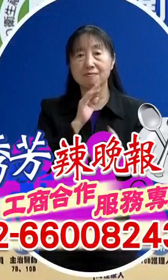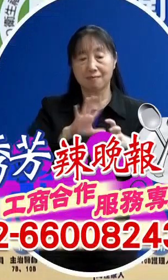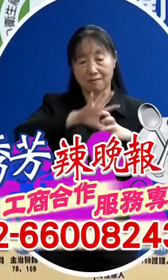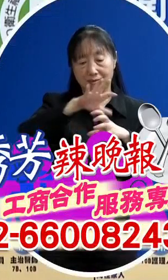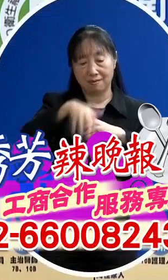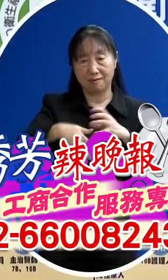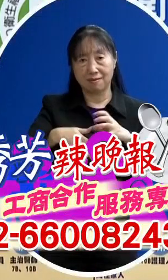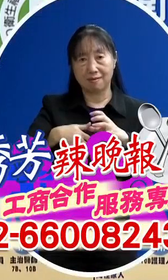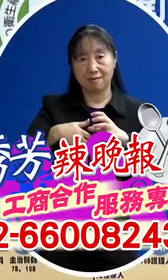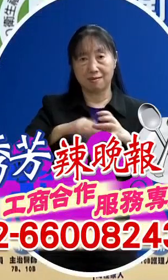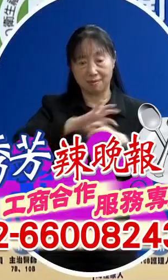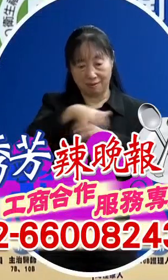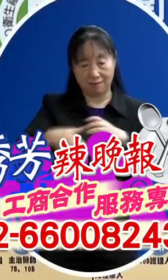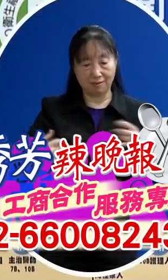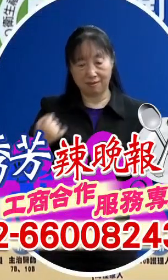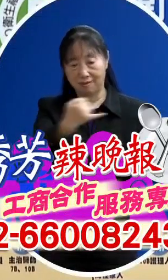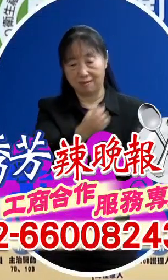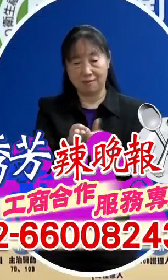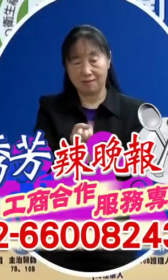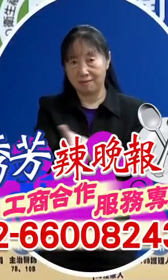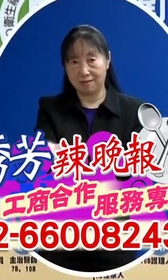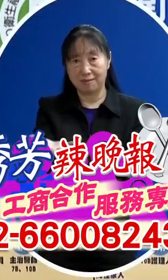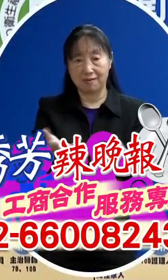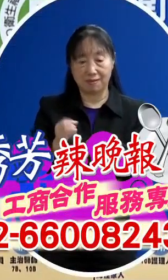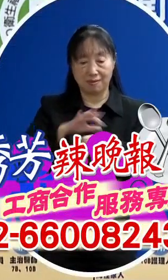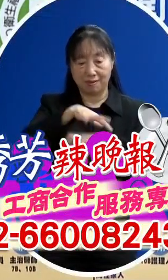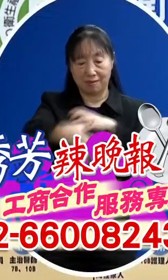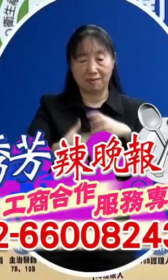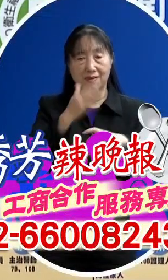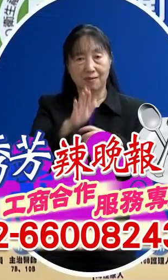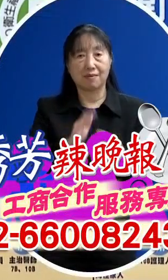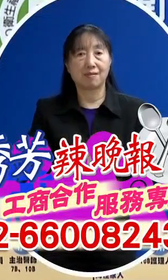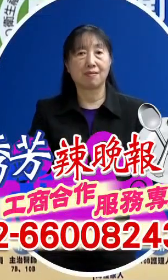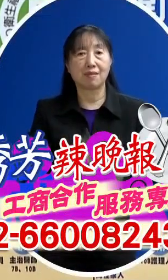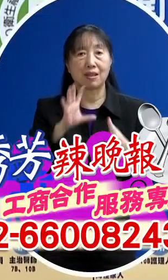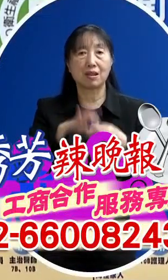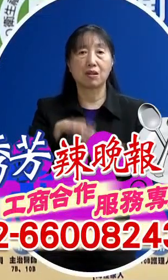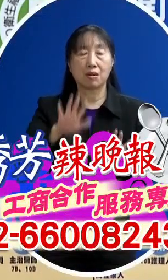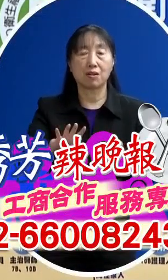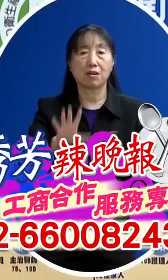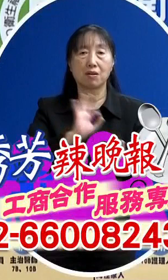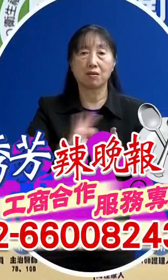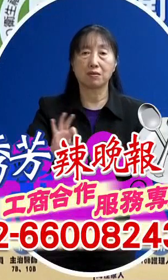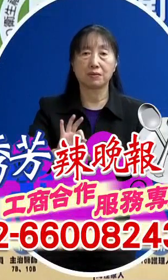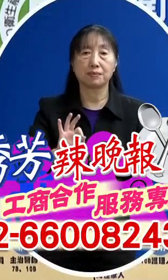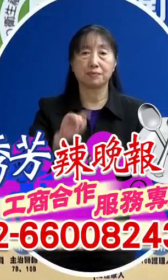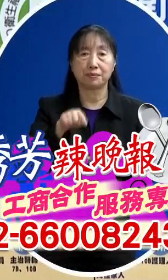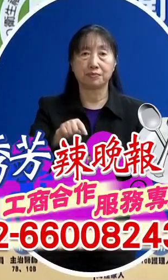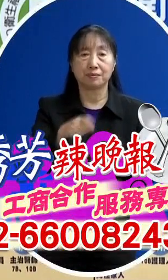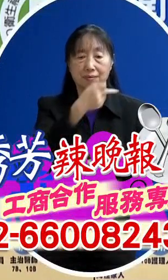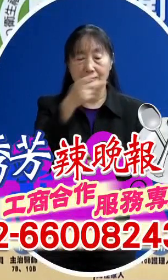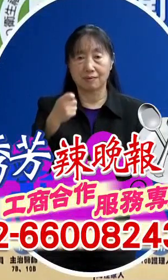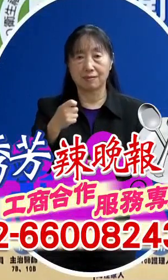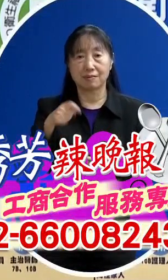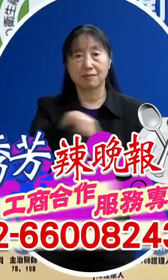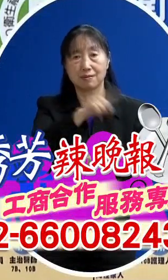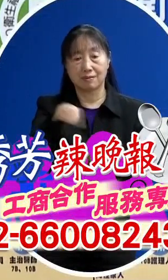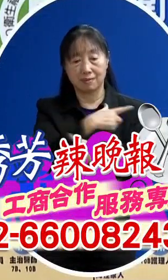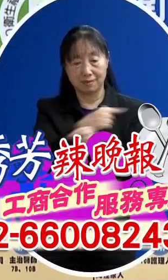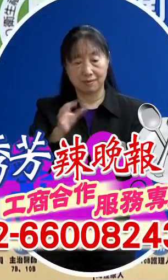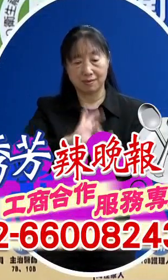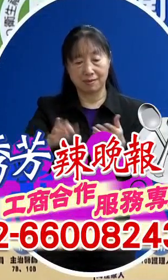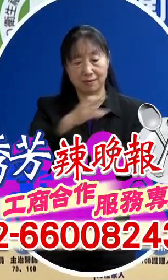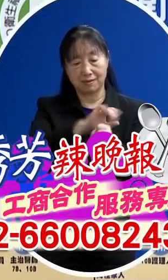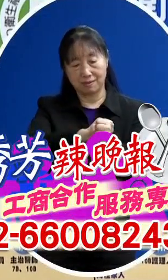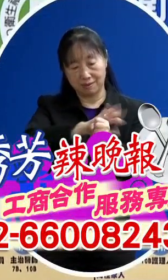国，全世界了散播在全世界啊，所以就用一个比较一个通用的就是一个英